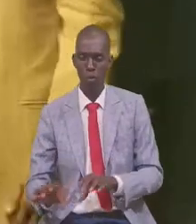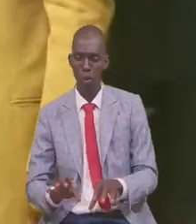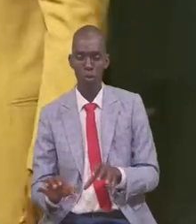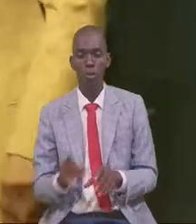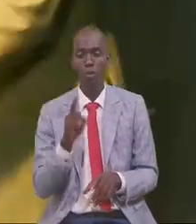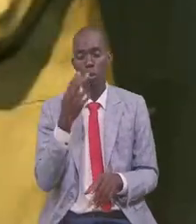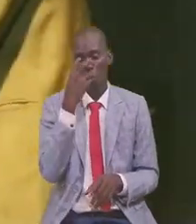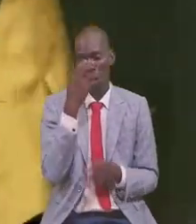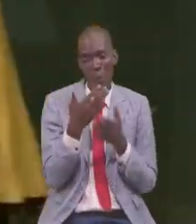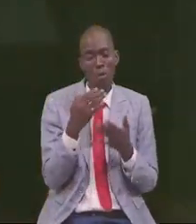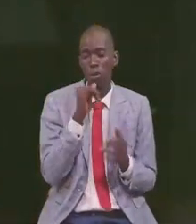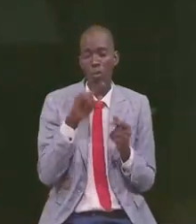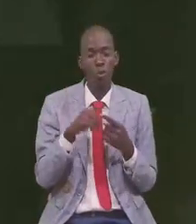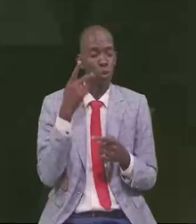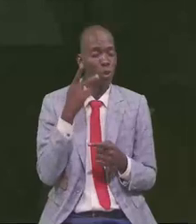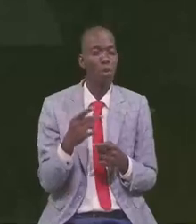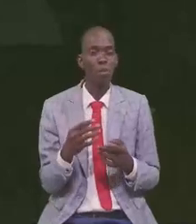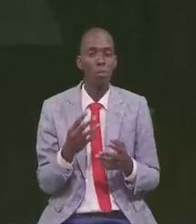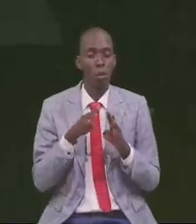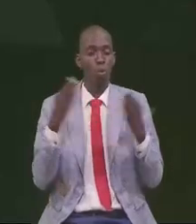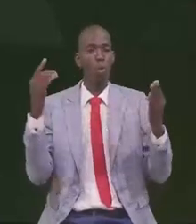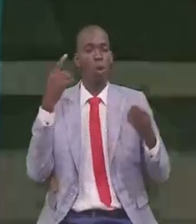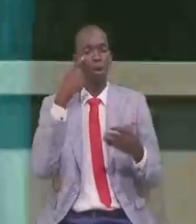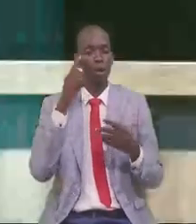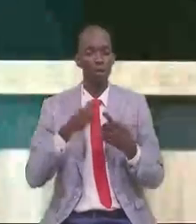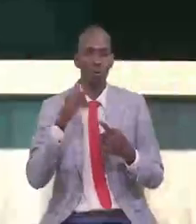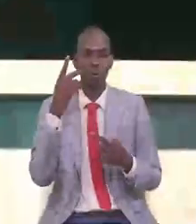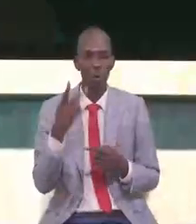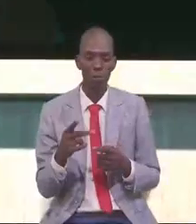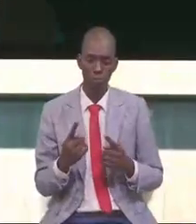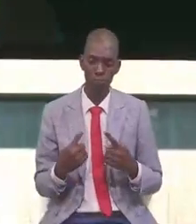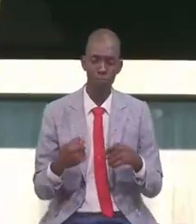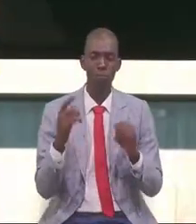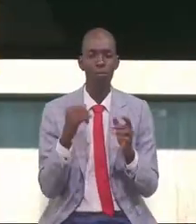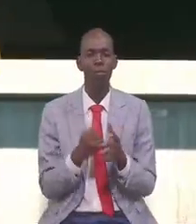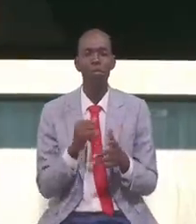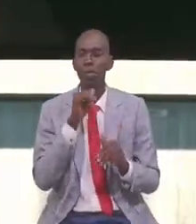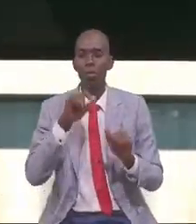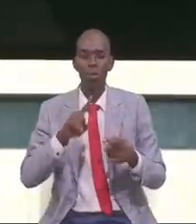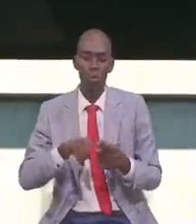en action. Tu n'arrivais pas à courber avant. Lève-toi, courbe-toi, lève-toi.